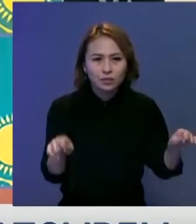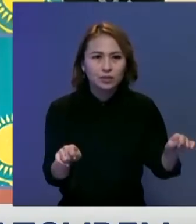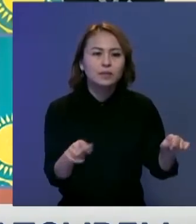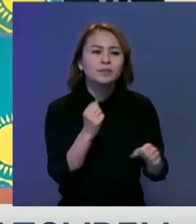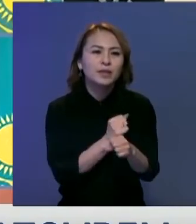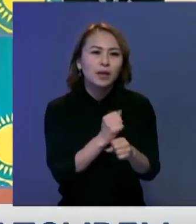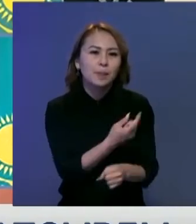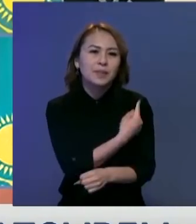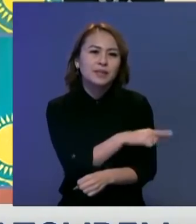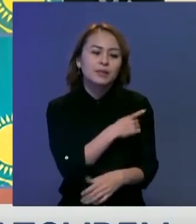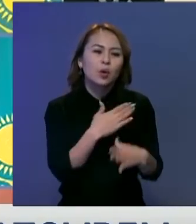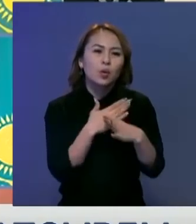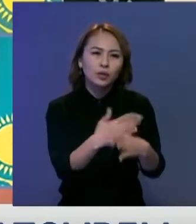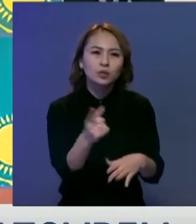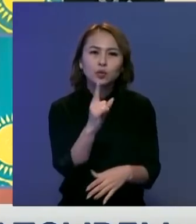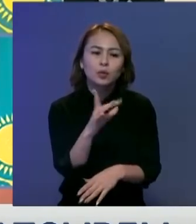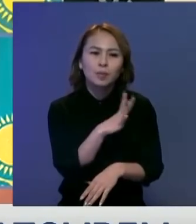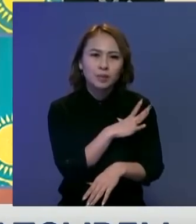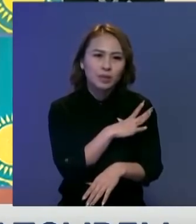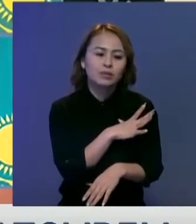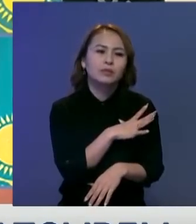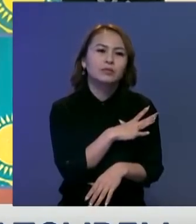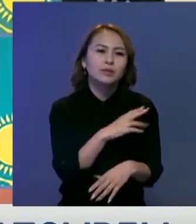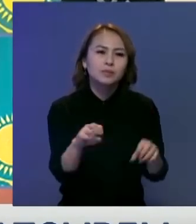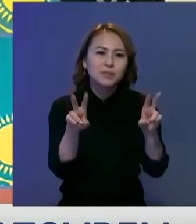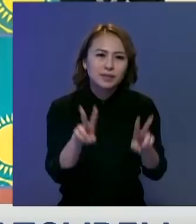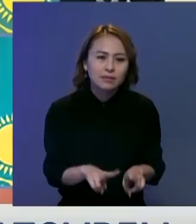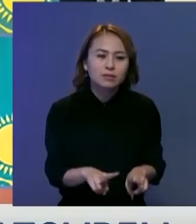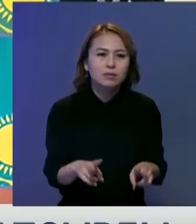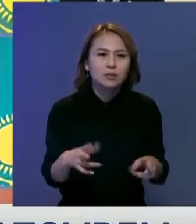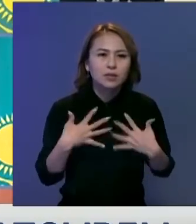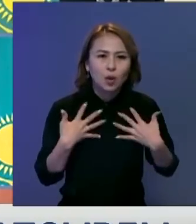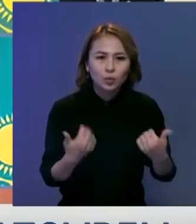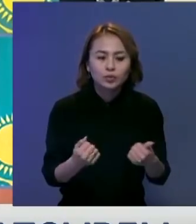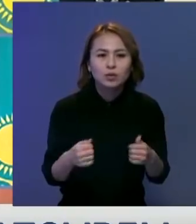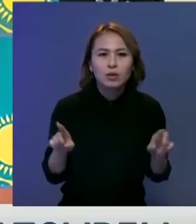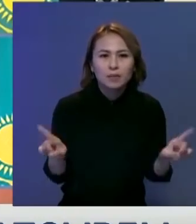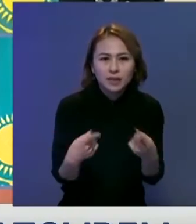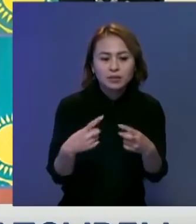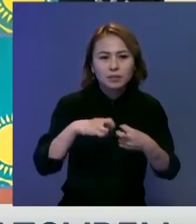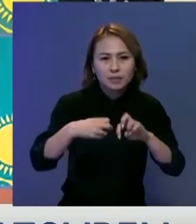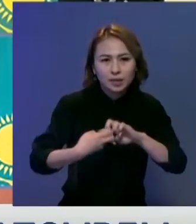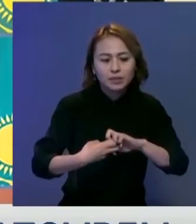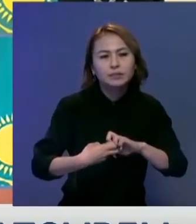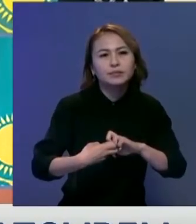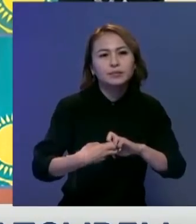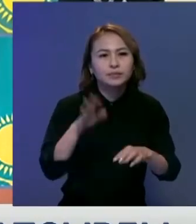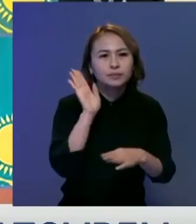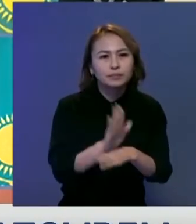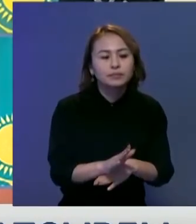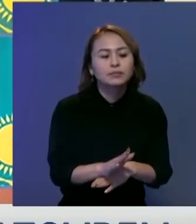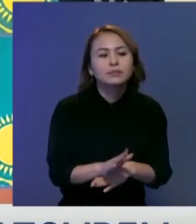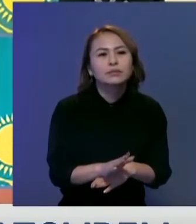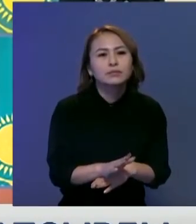медициналық көмек бер үшін мамандандырылған сауықтыр орталығын салу мәселесінің қарастыруды тапсыранын.